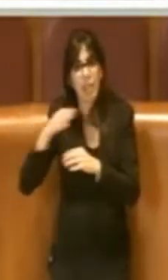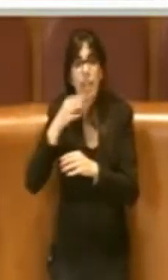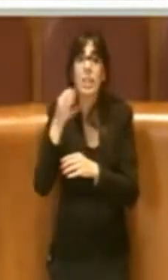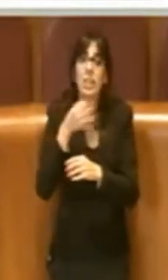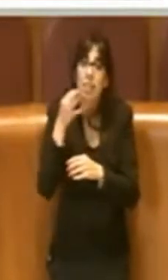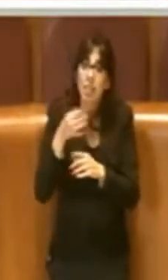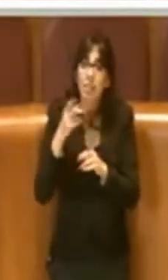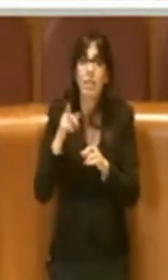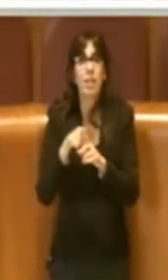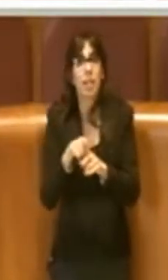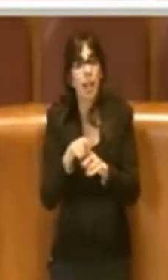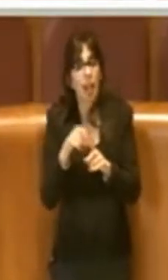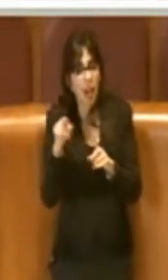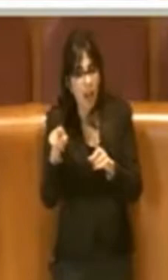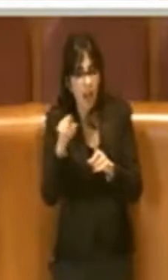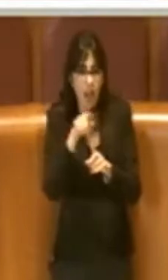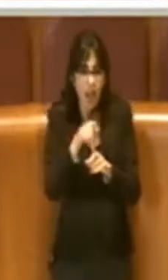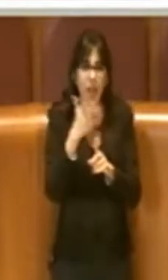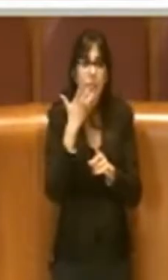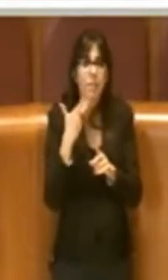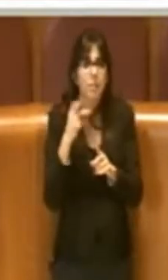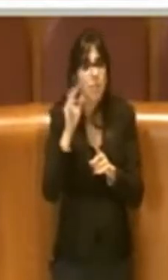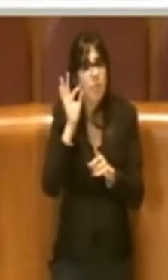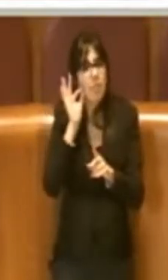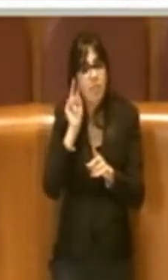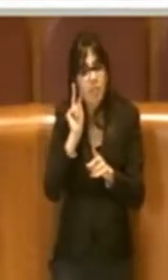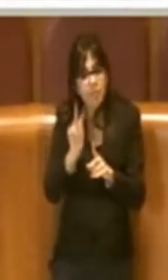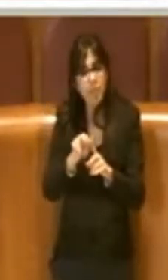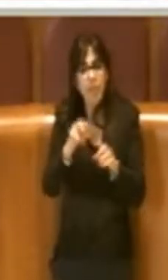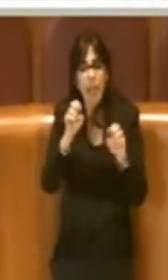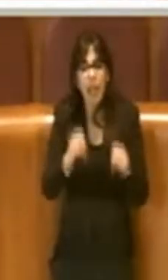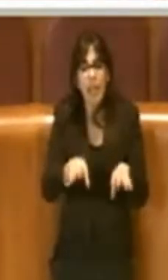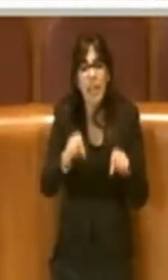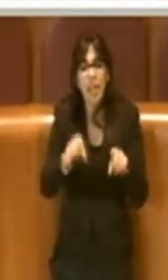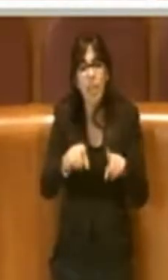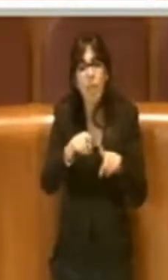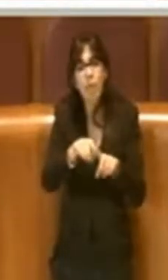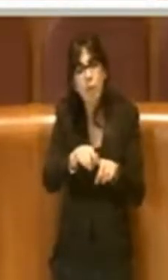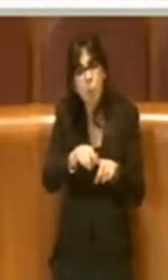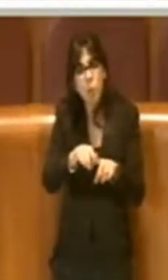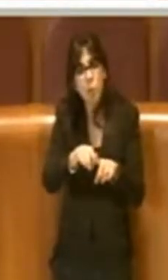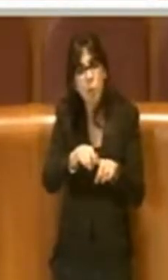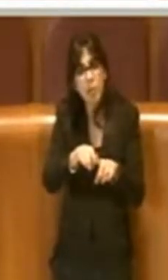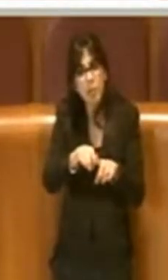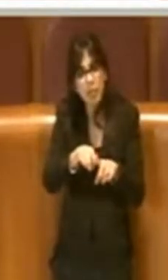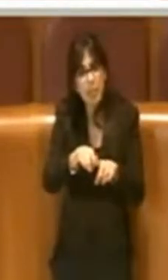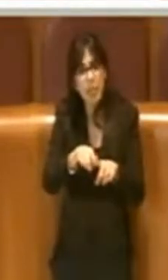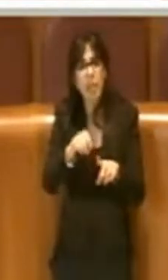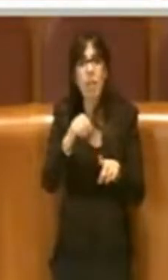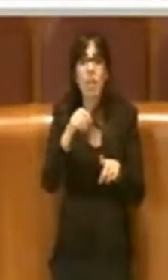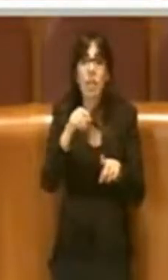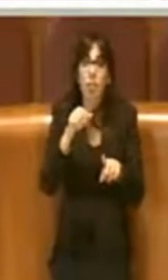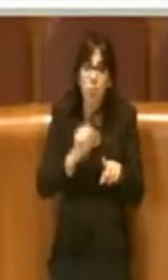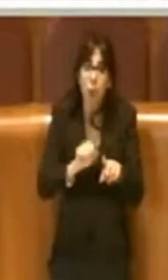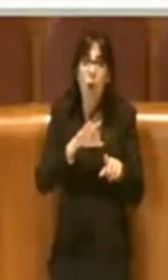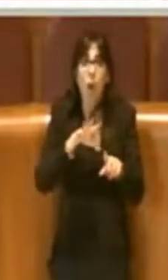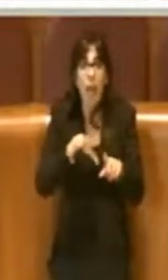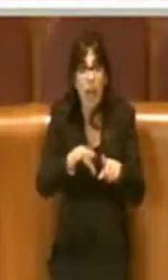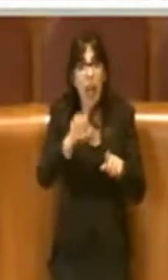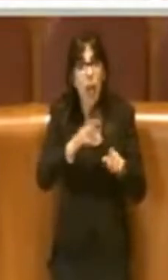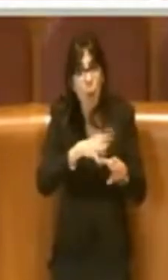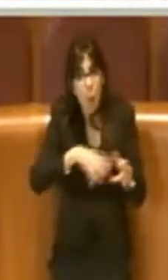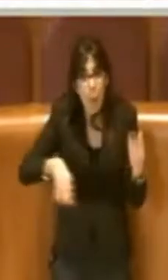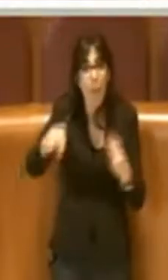dei rifiuti provenienti dalla movimentazione di terre mediante il loro recupero come presupposto per